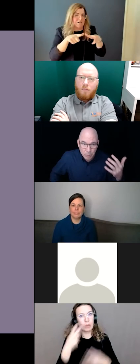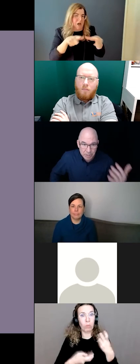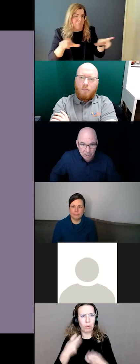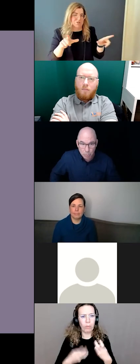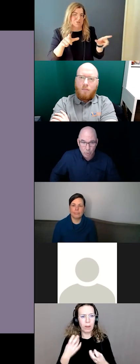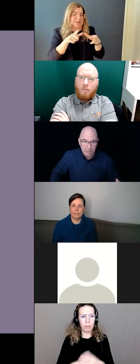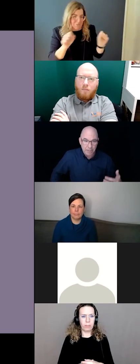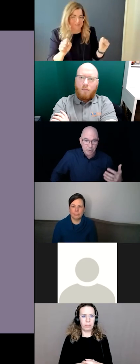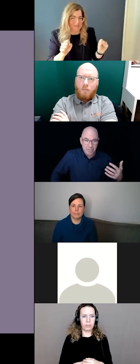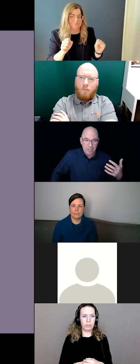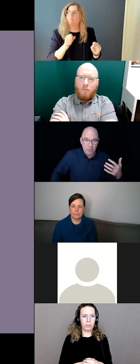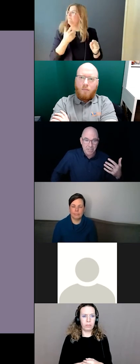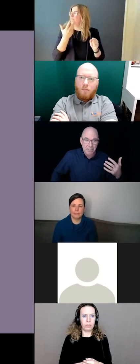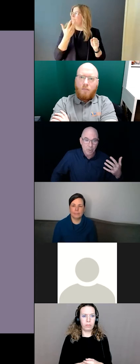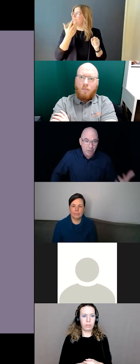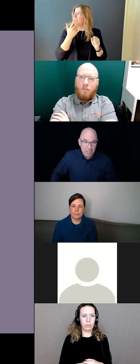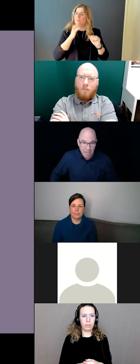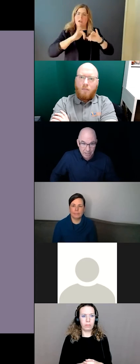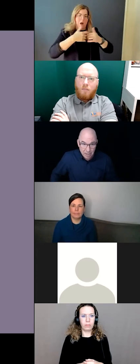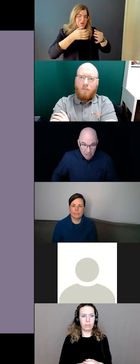Mais il manque le composante linguistique,